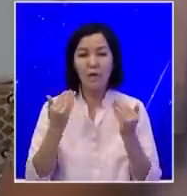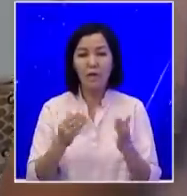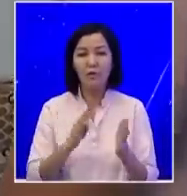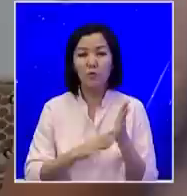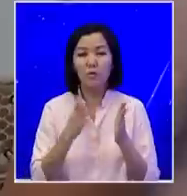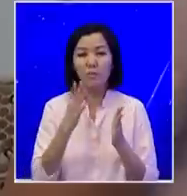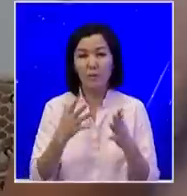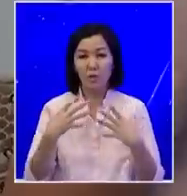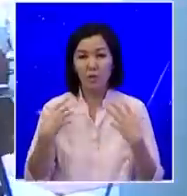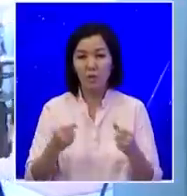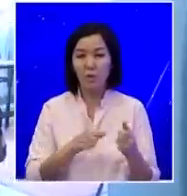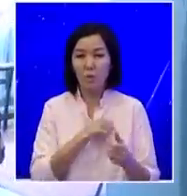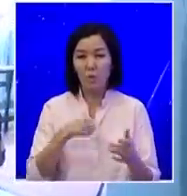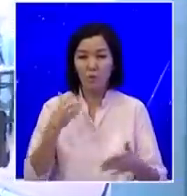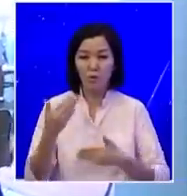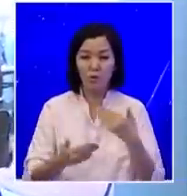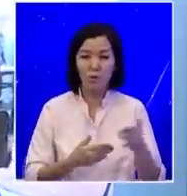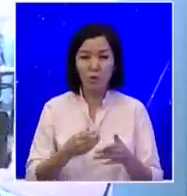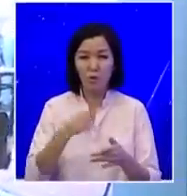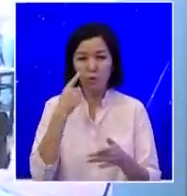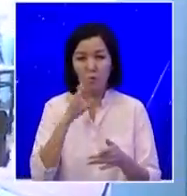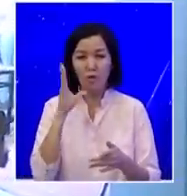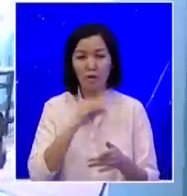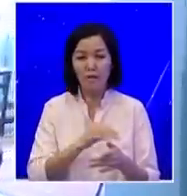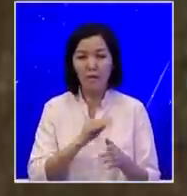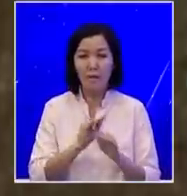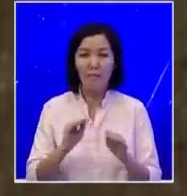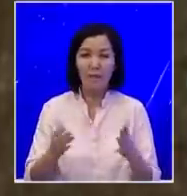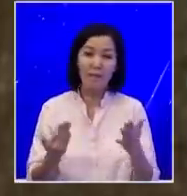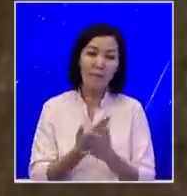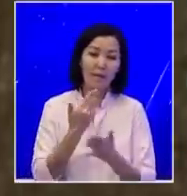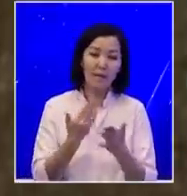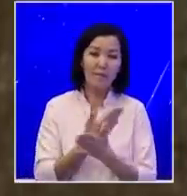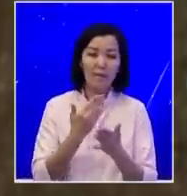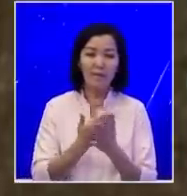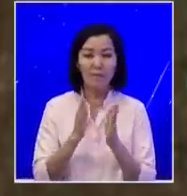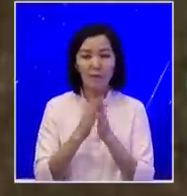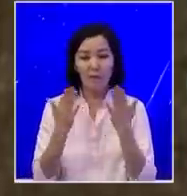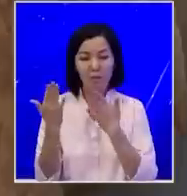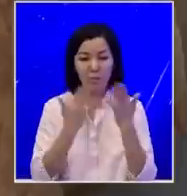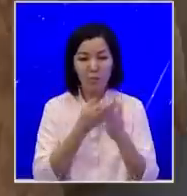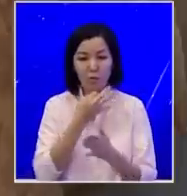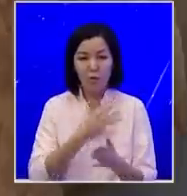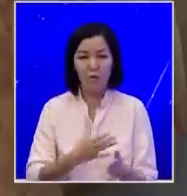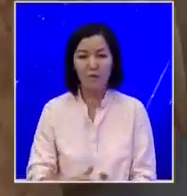95-ке келсе де тың өзі жүріп тұрады. Сөзде ширақ, немерелерімен әңгіме дүкен құрып, кітап оқуды жақсы көреді.